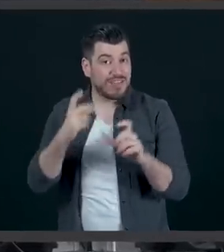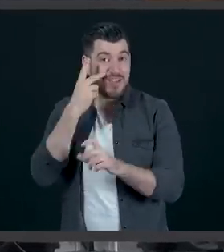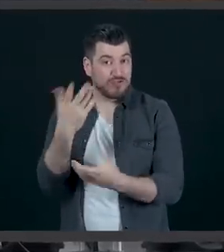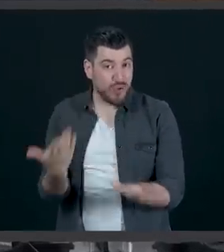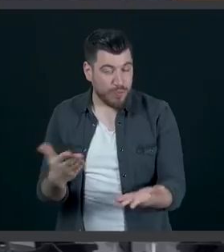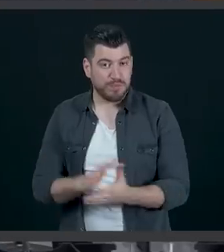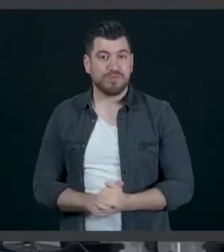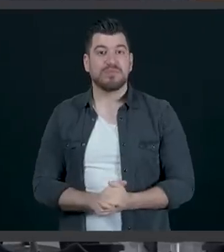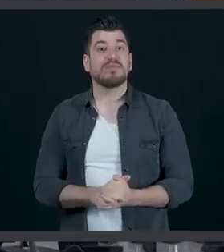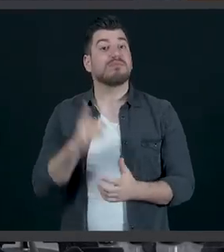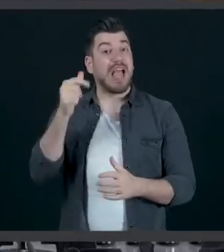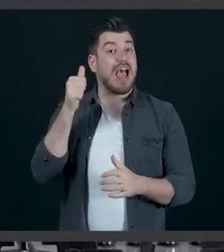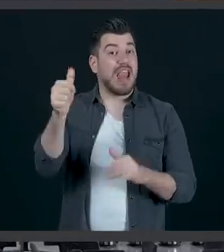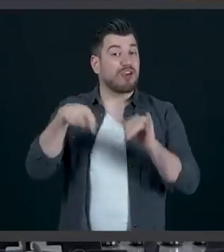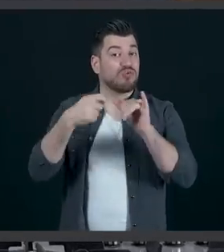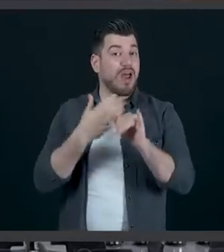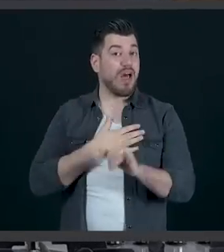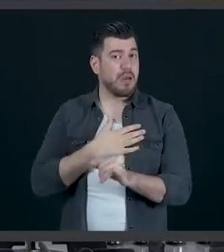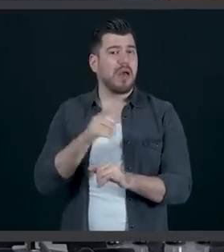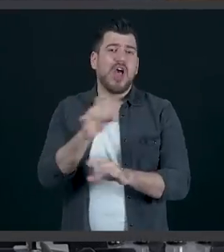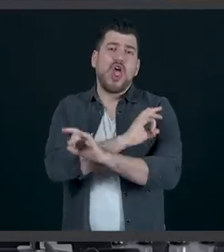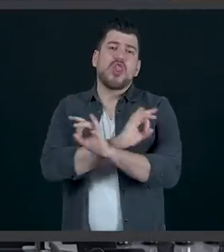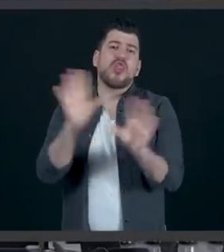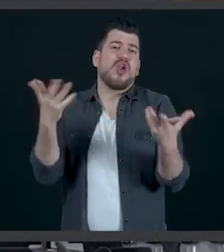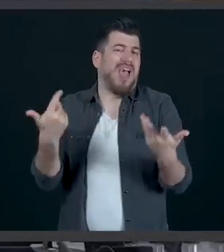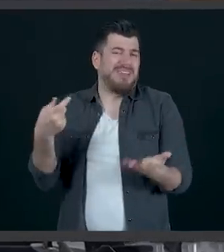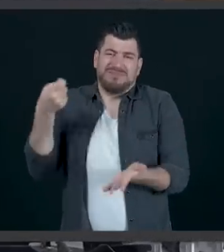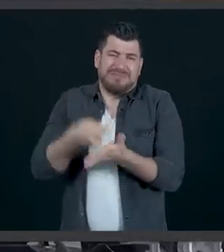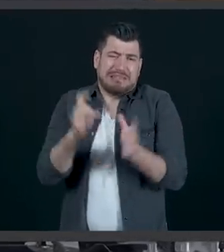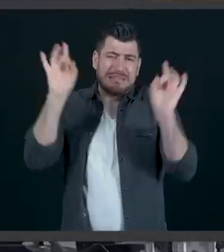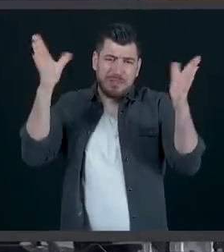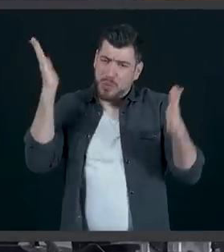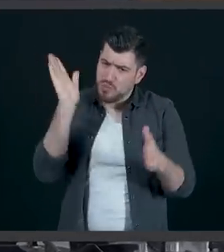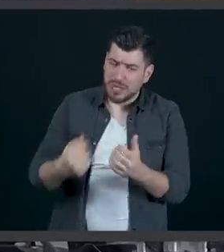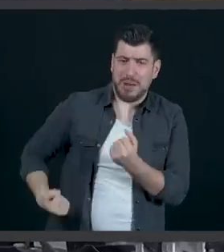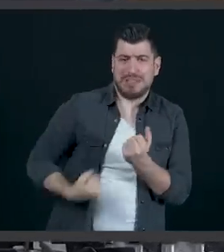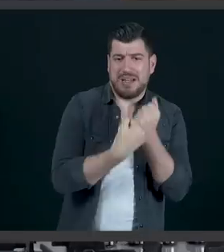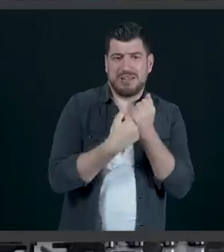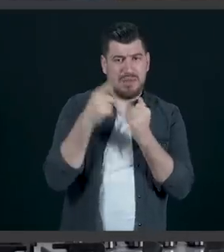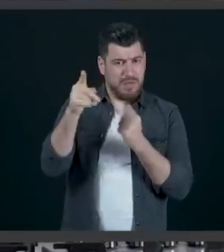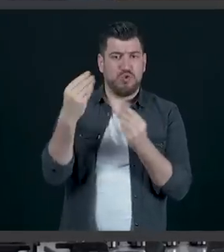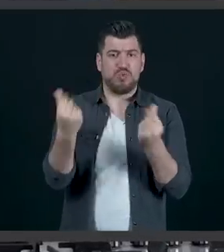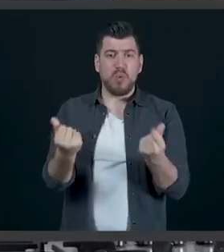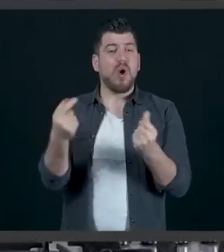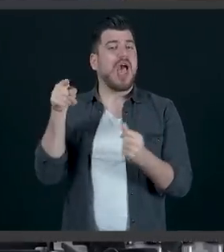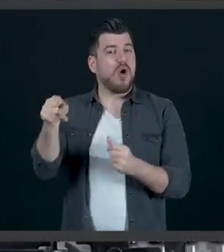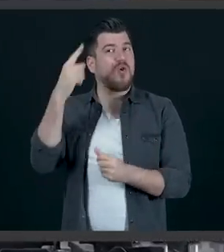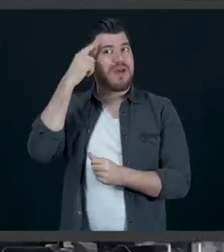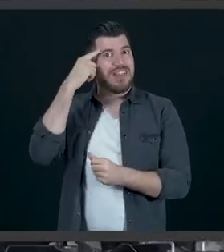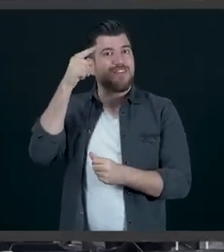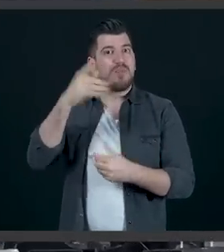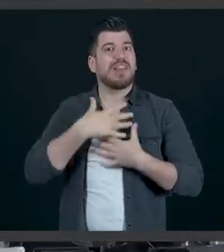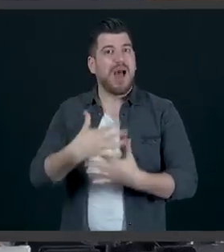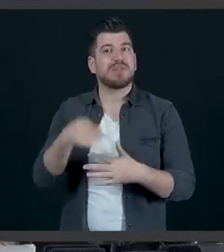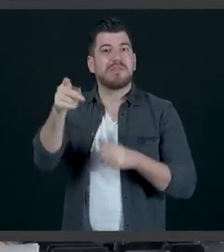κλασικά. Subscribe στο κανάλι μας, είναι δωρεάν, δεν στοιχίζει τίποτα και μπορείτε πραγματικά να μας στηρίξετε έτσι. Έτσι καταλαβαίνουμε και εμείς την